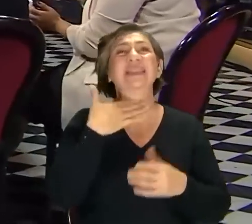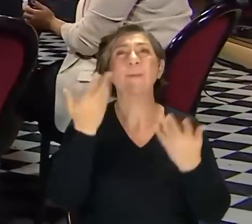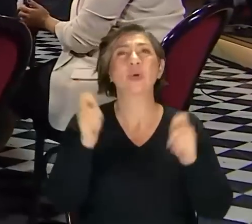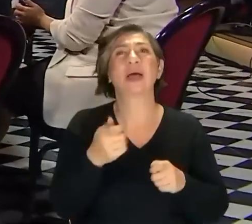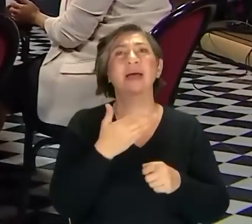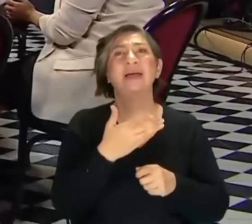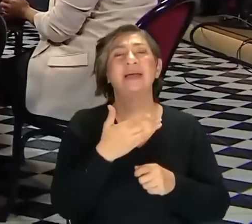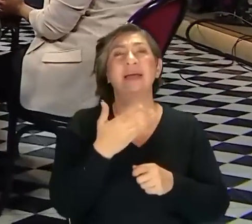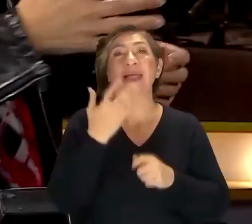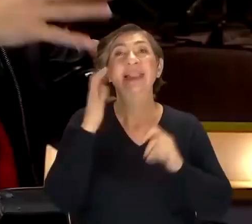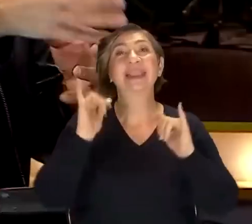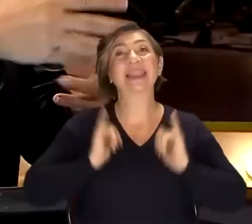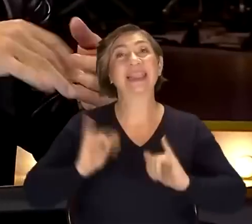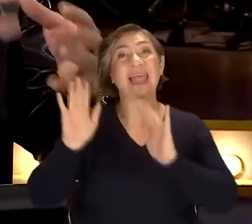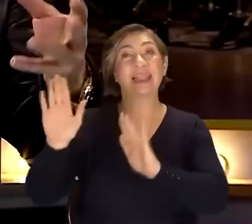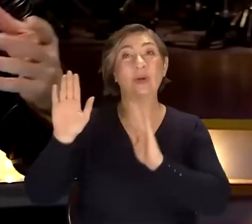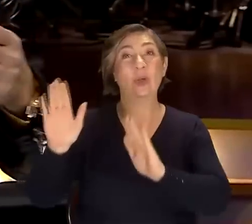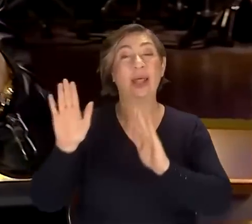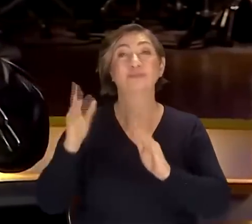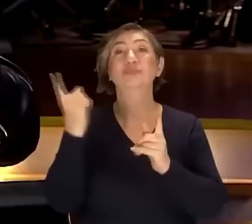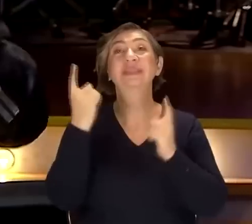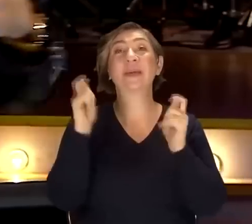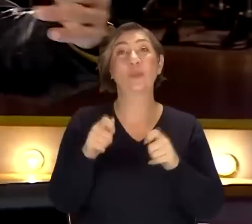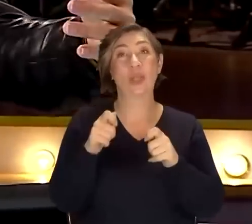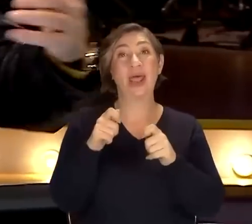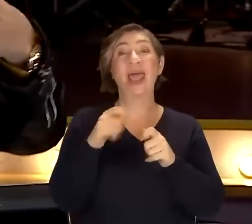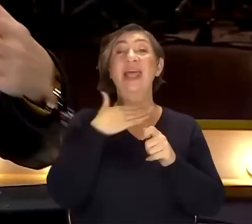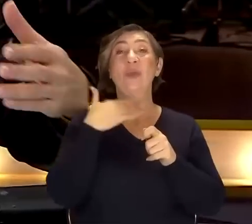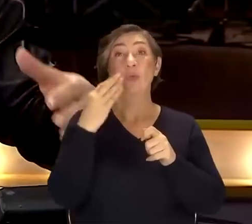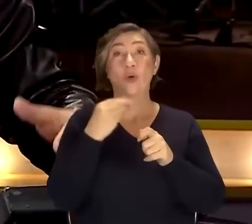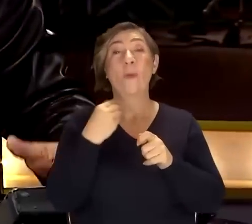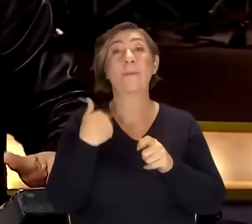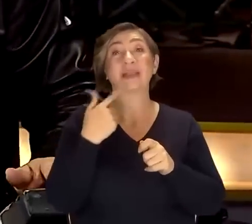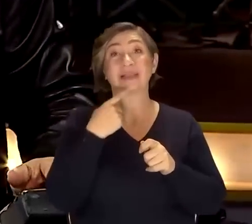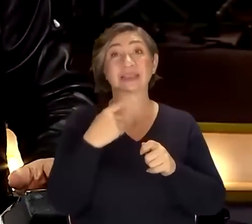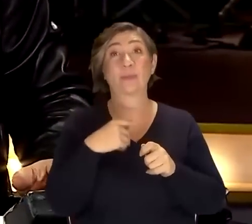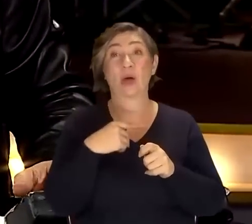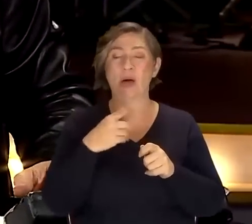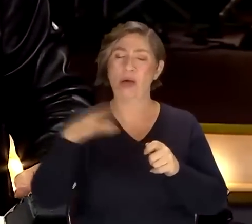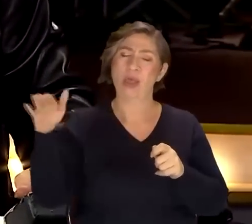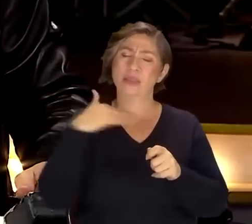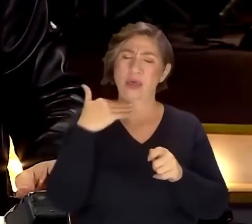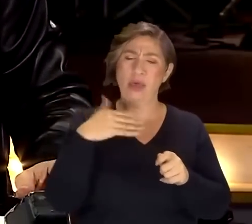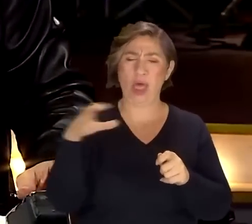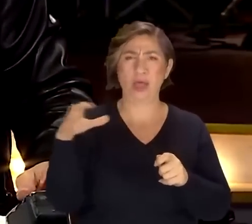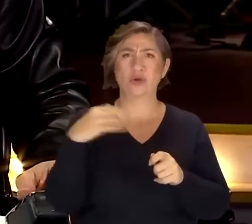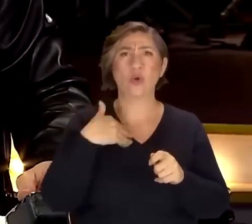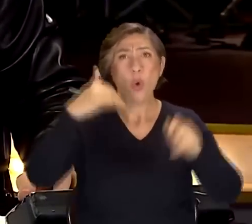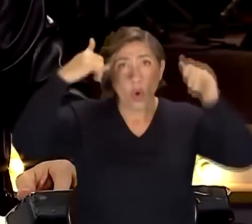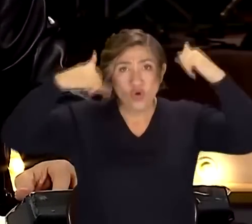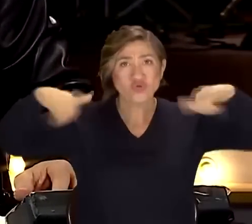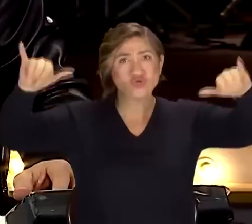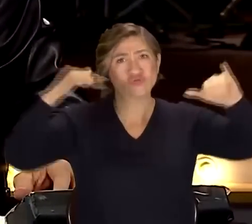yapıyorlar? Bekletiyorlar. Dinlendiriyorlar. Dinlendiriyorlar, işte. Bir şey yapıyorlar falan, et oluyor. Mesela ben de desem ki, ayır şuradan bana bir